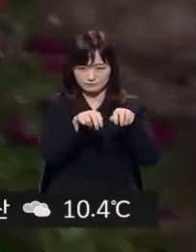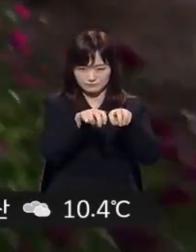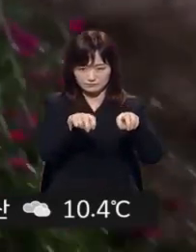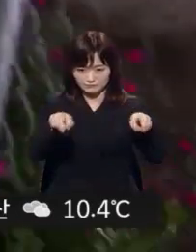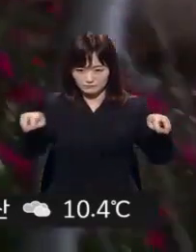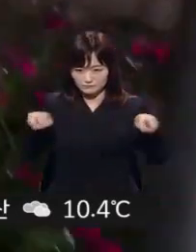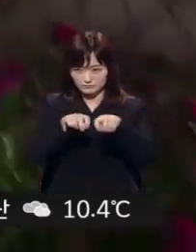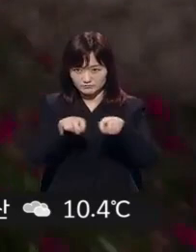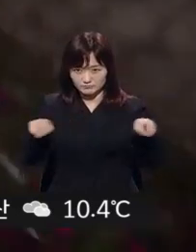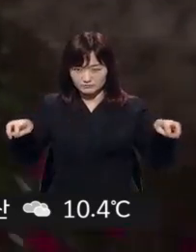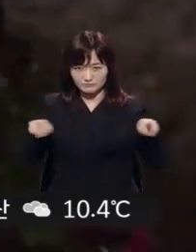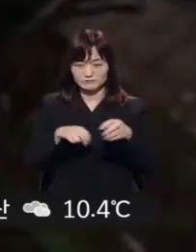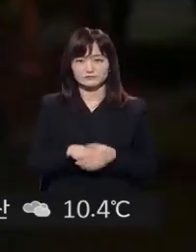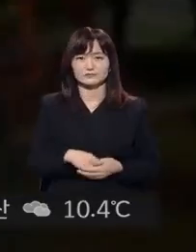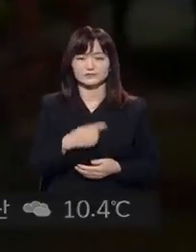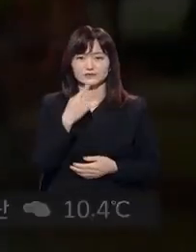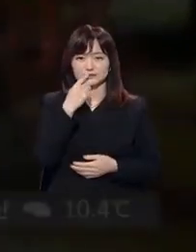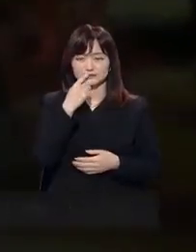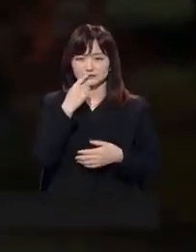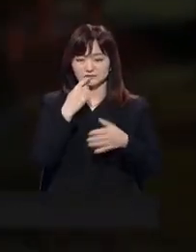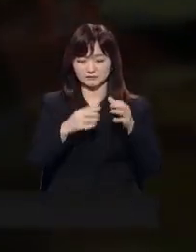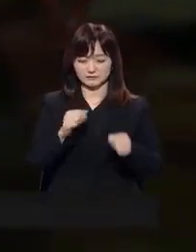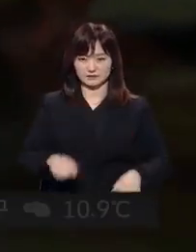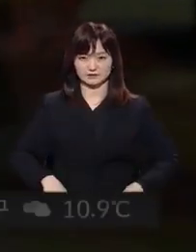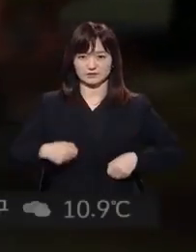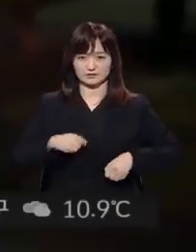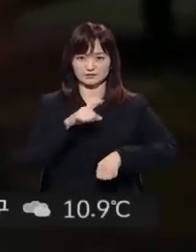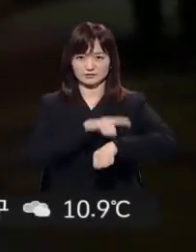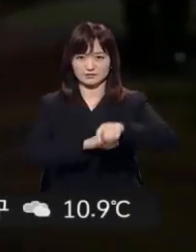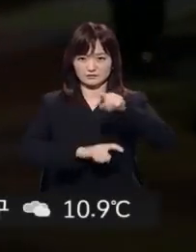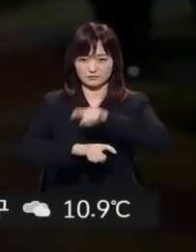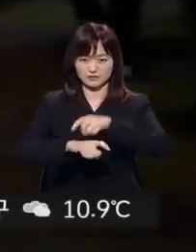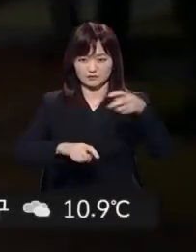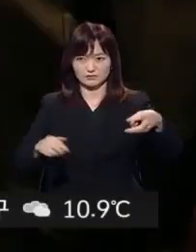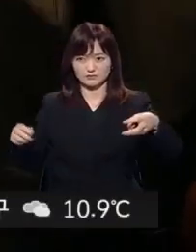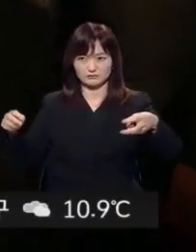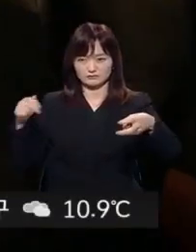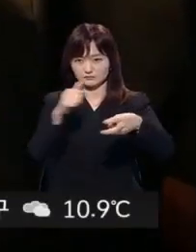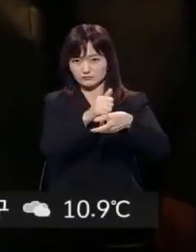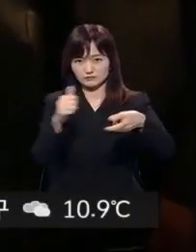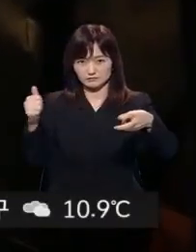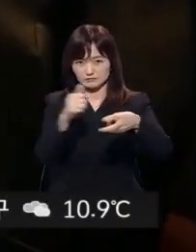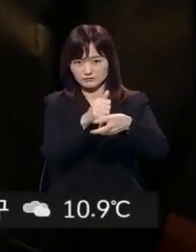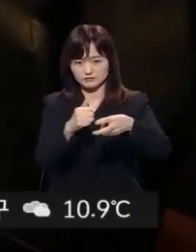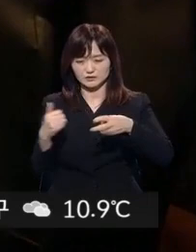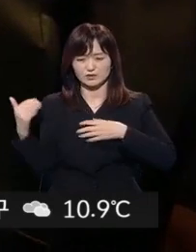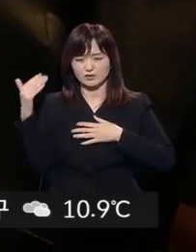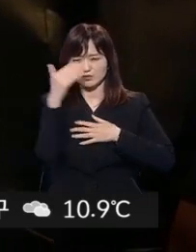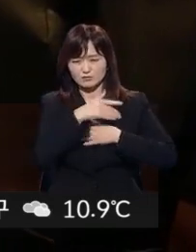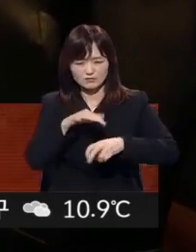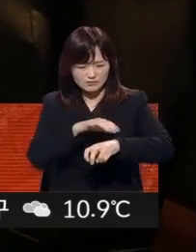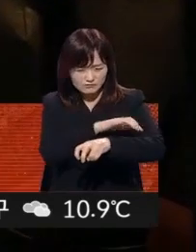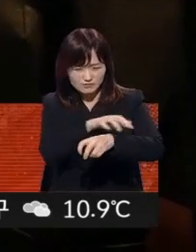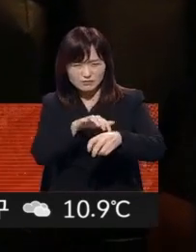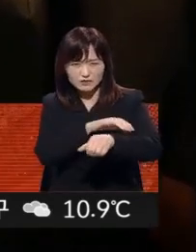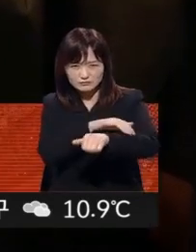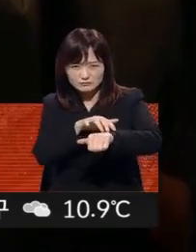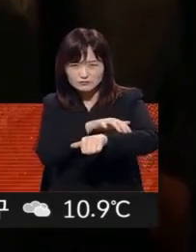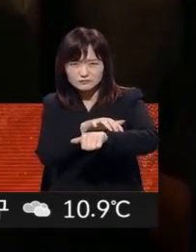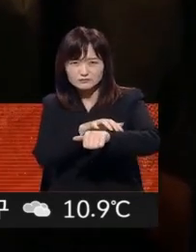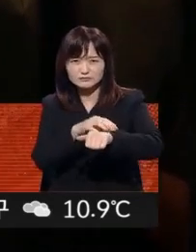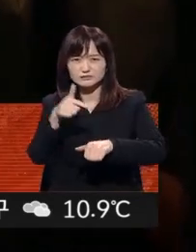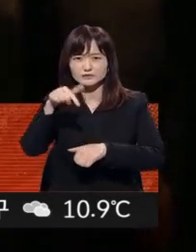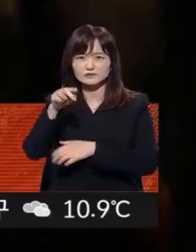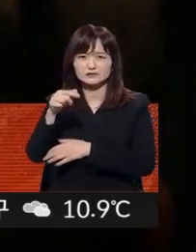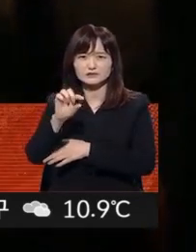이들은 흰 바지에 손발에는 수갑에 찬 채로 버스에 올라타는 모습입니다. 온몸에는 무시무시한 문신들로 가득한데요. 이들은